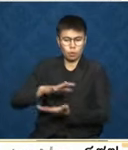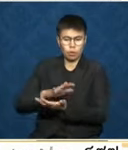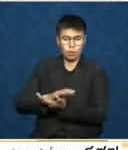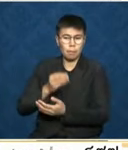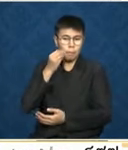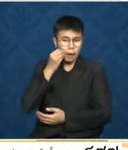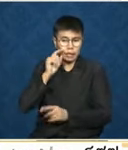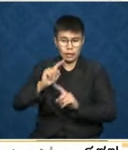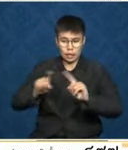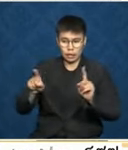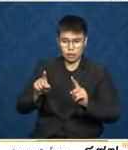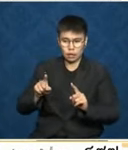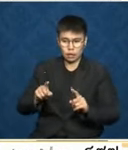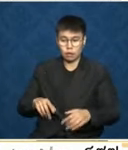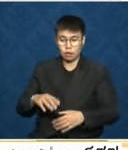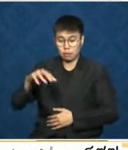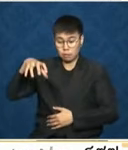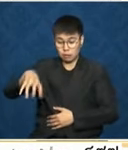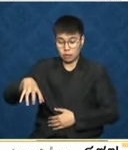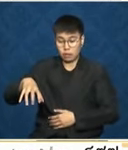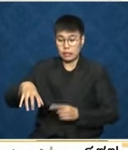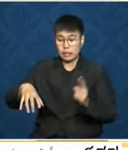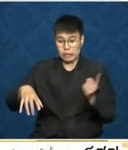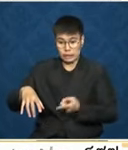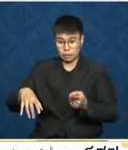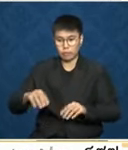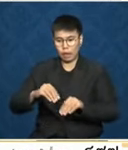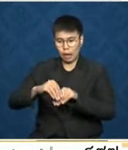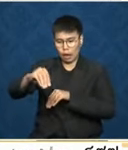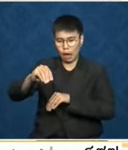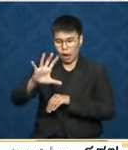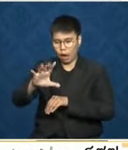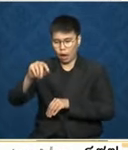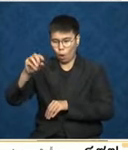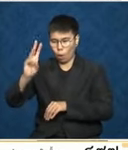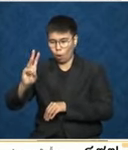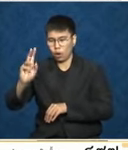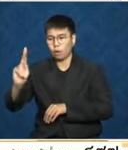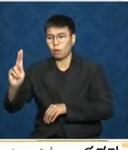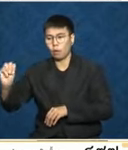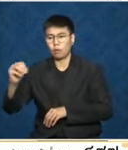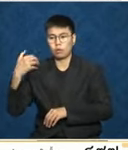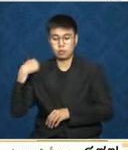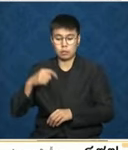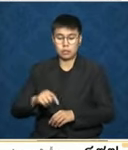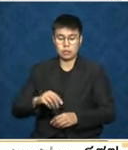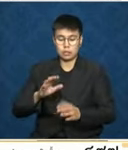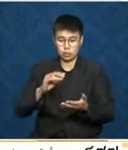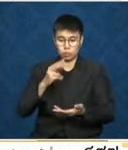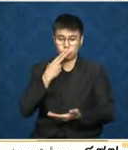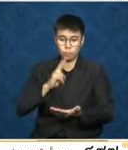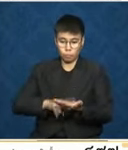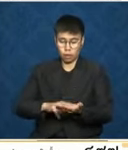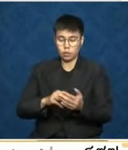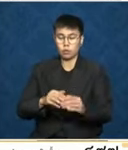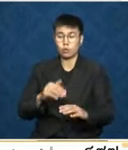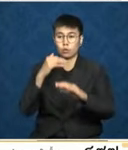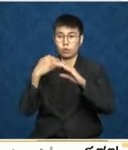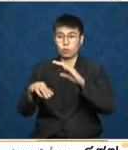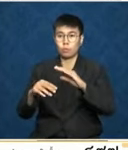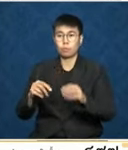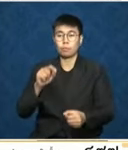ท่านแต่ท่านต้องไปเรียนโรงเรียนในพื้นที่เดิมซึ่งห่างไป 5-6กมผมทำหนังสือถึงท่านรองนายกรัฐมนตรีและรัฐมนตรีว่าการ